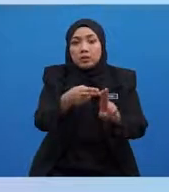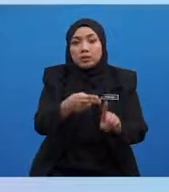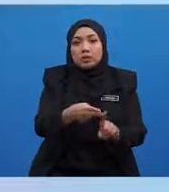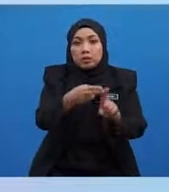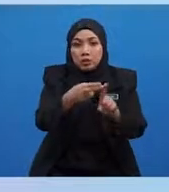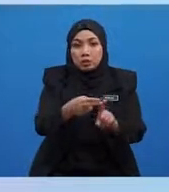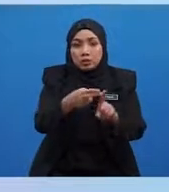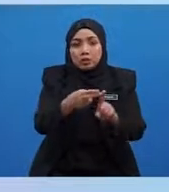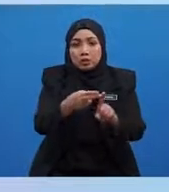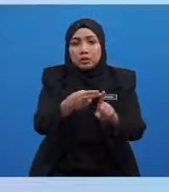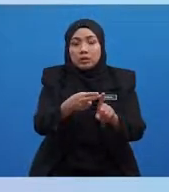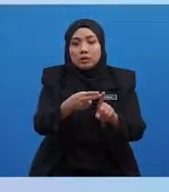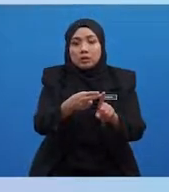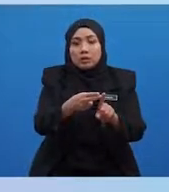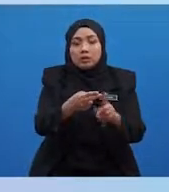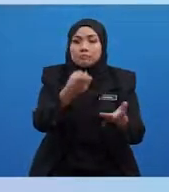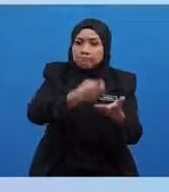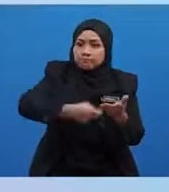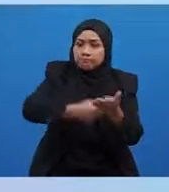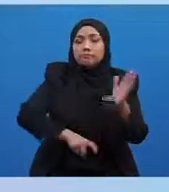biasanya harganya adalah tinggi.